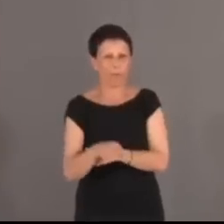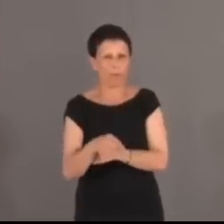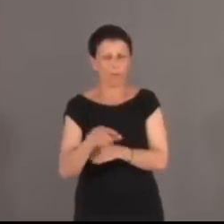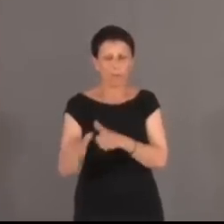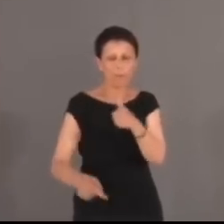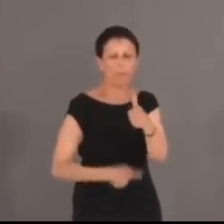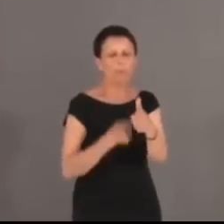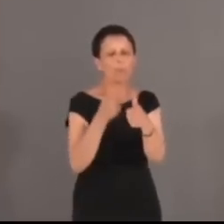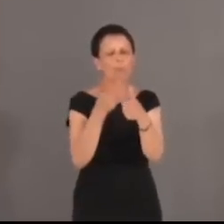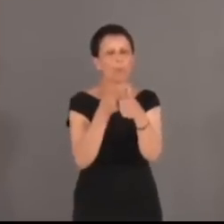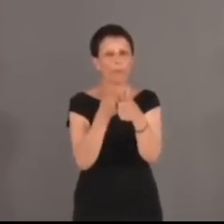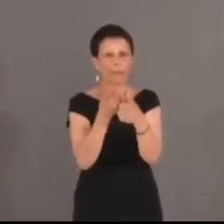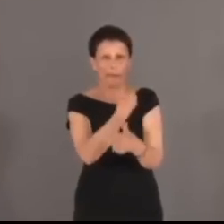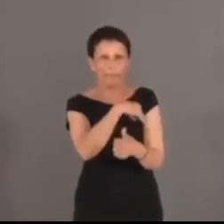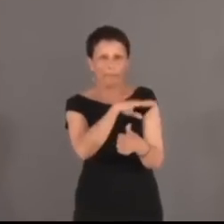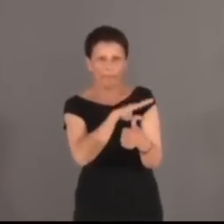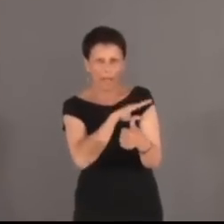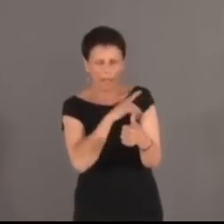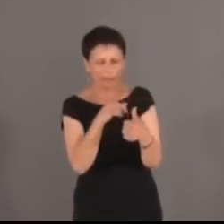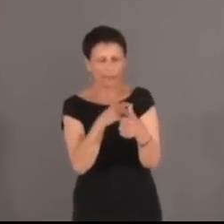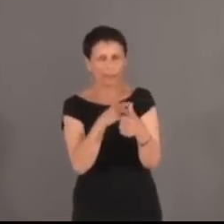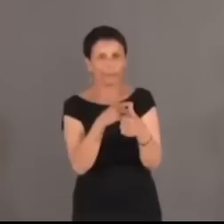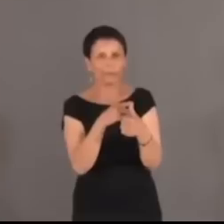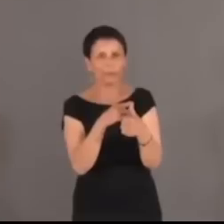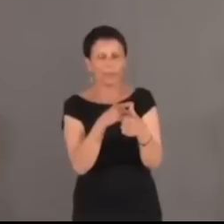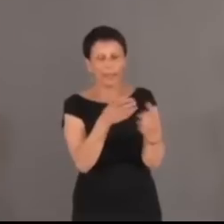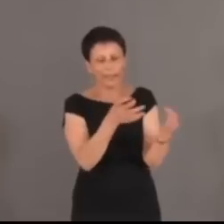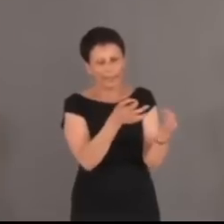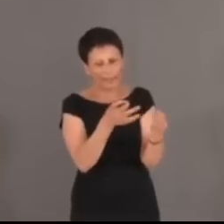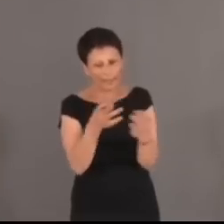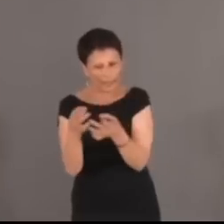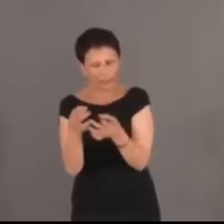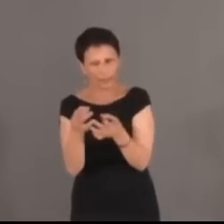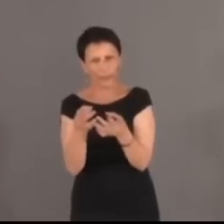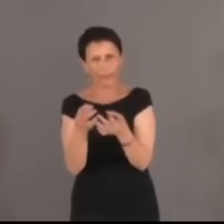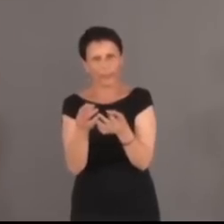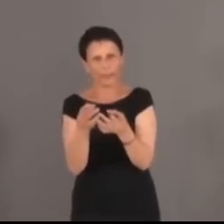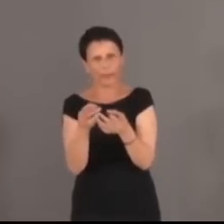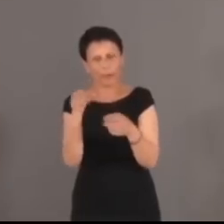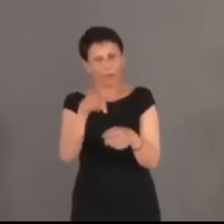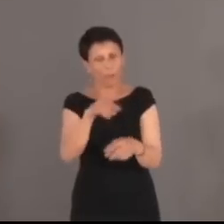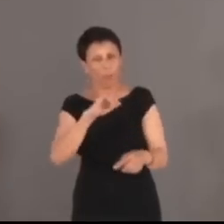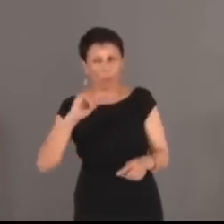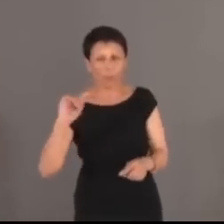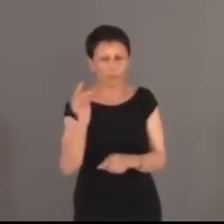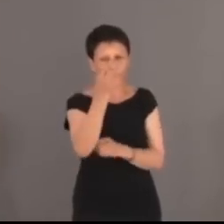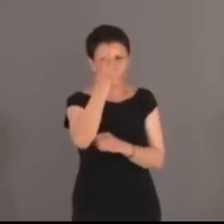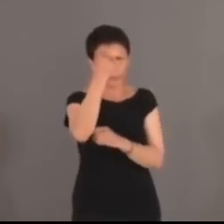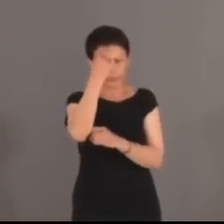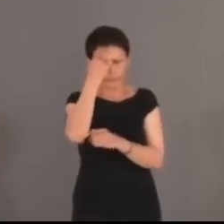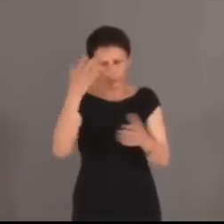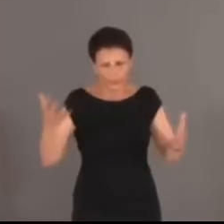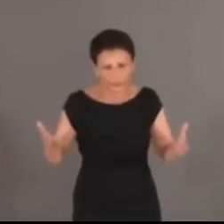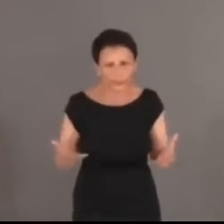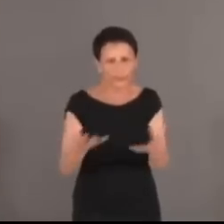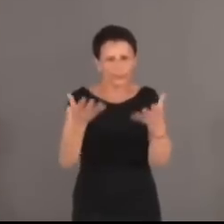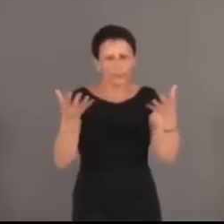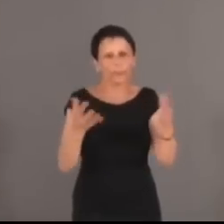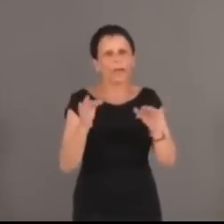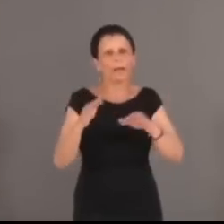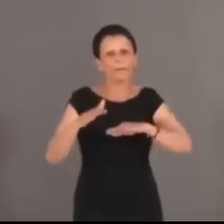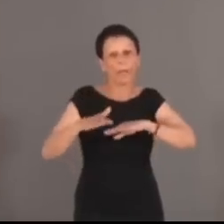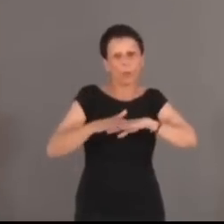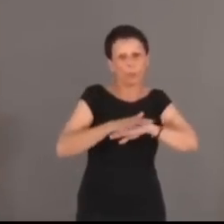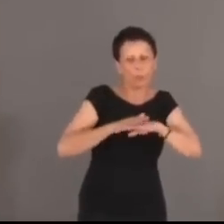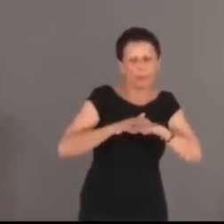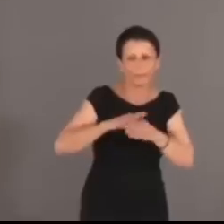d'abord par le message permanent que nous devons tous porter, politique,